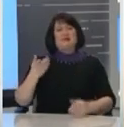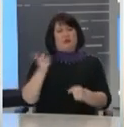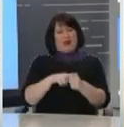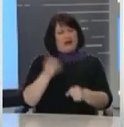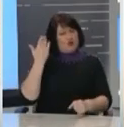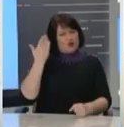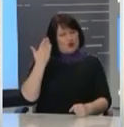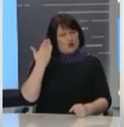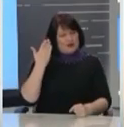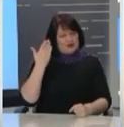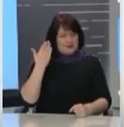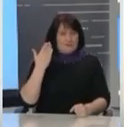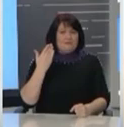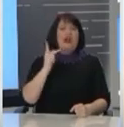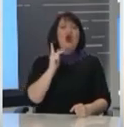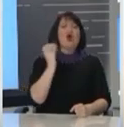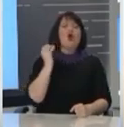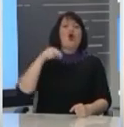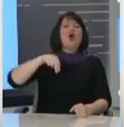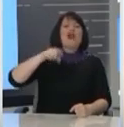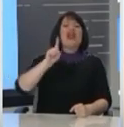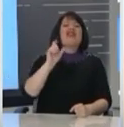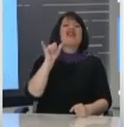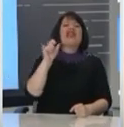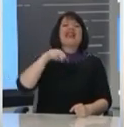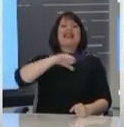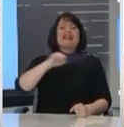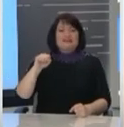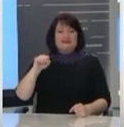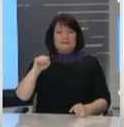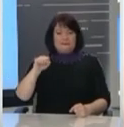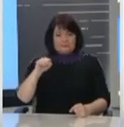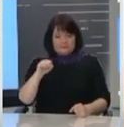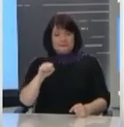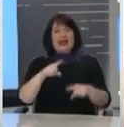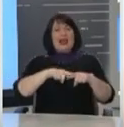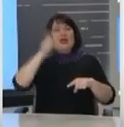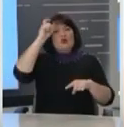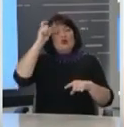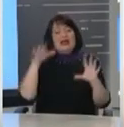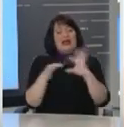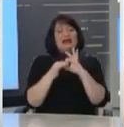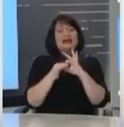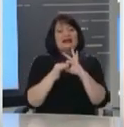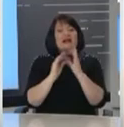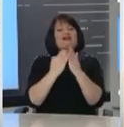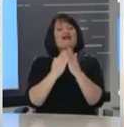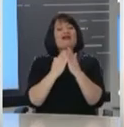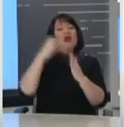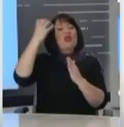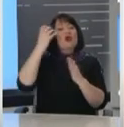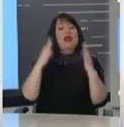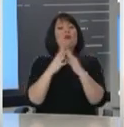καθηγητής Παναγιώτης Κονδύλης στο επίμετρο επί των ελληνοτουρκικών σχέσεων στο βιβλίο του «Η θεωρία του